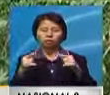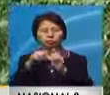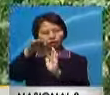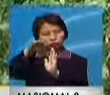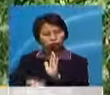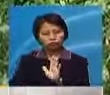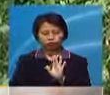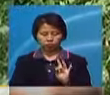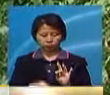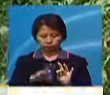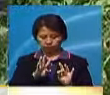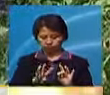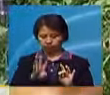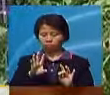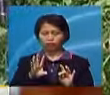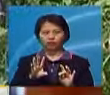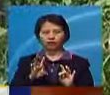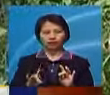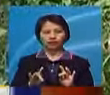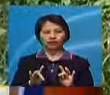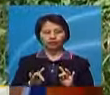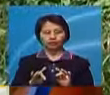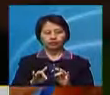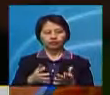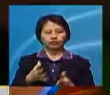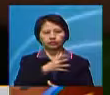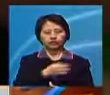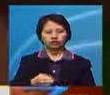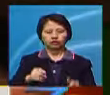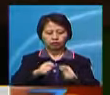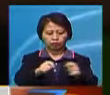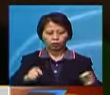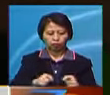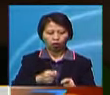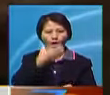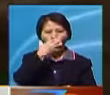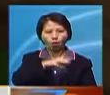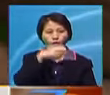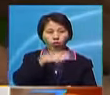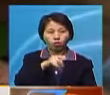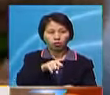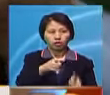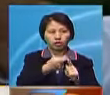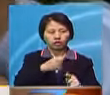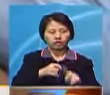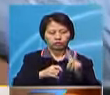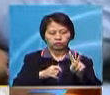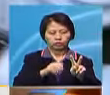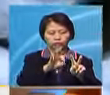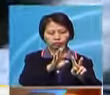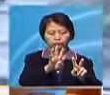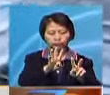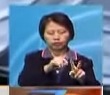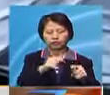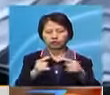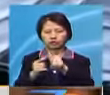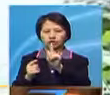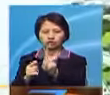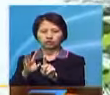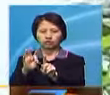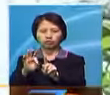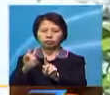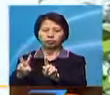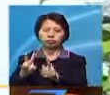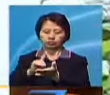kepada 848 lokaliti. Manakala lokaliti hotspot menurun daripada 264 kepada